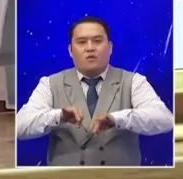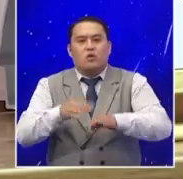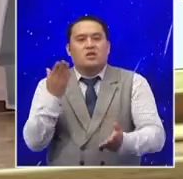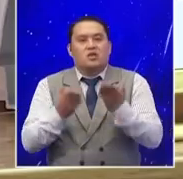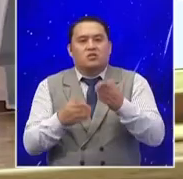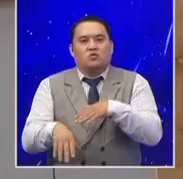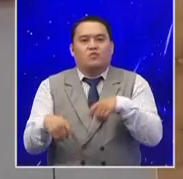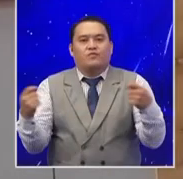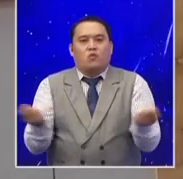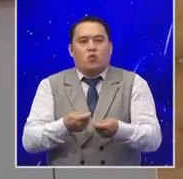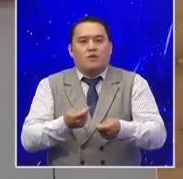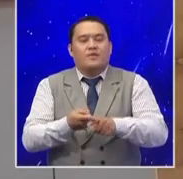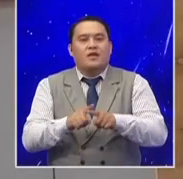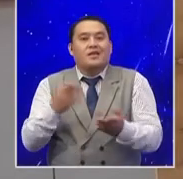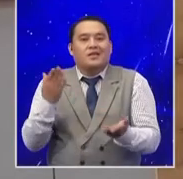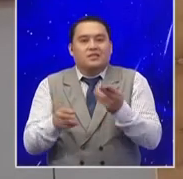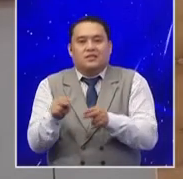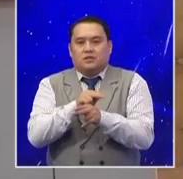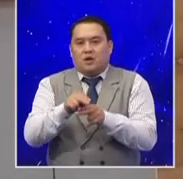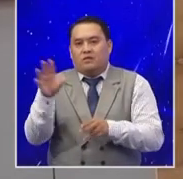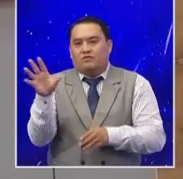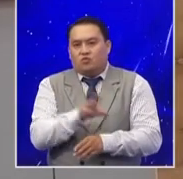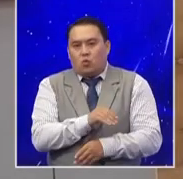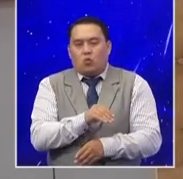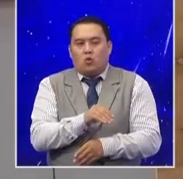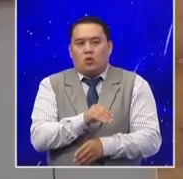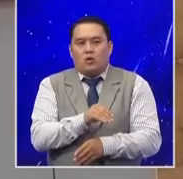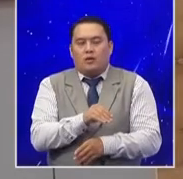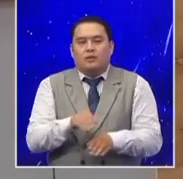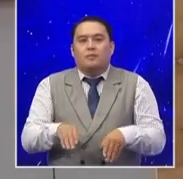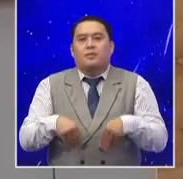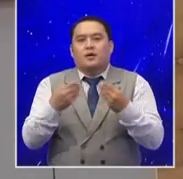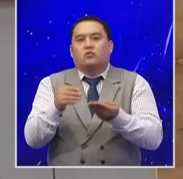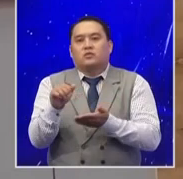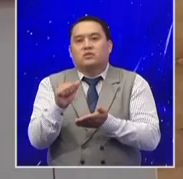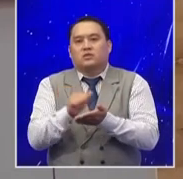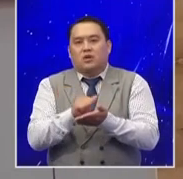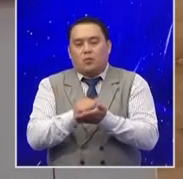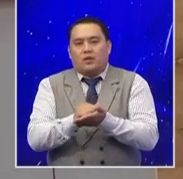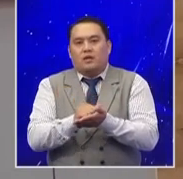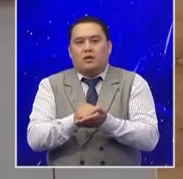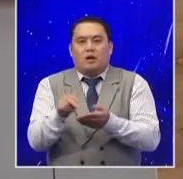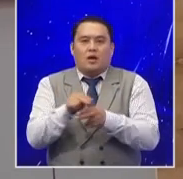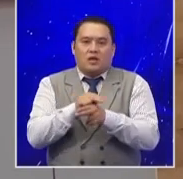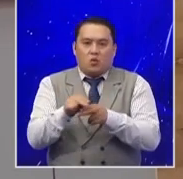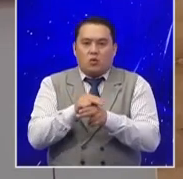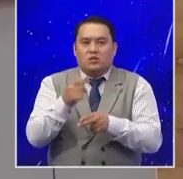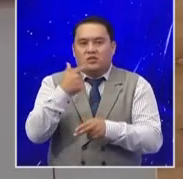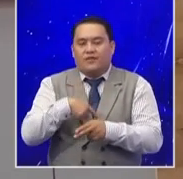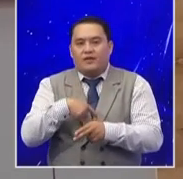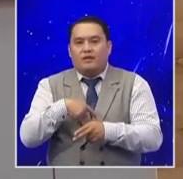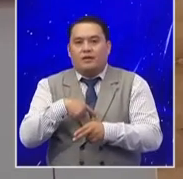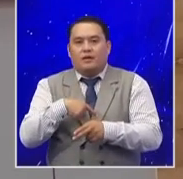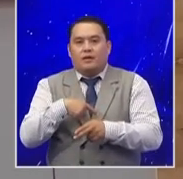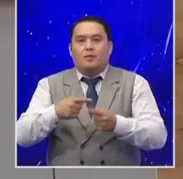угоне. Налогоплательщик, если исправит путем подачи таких заявлений, откорректирует свои сведения, то